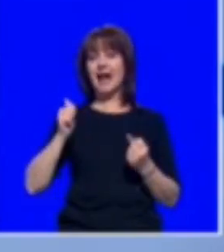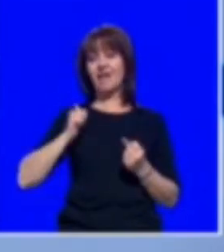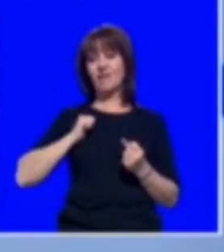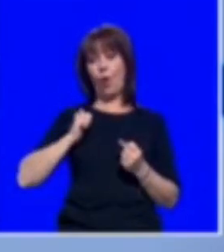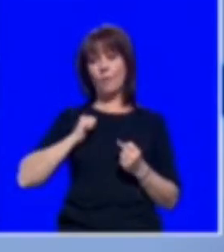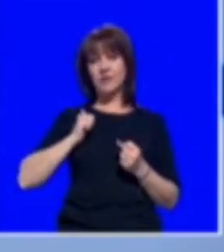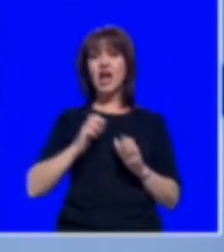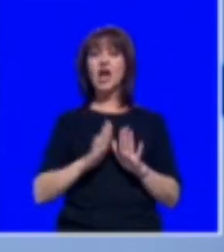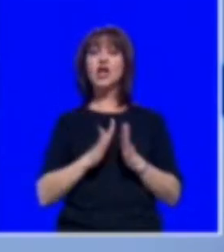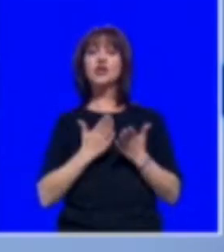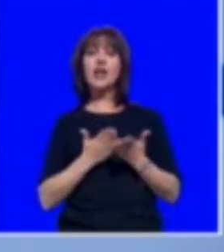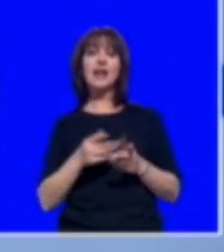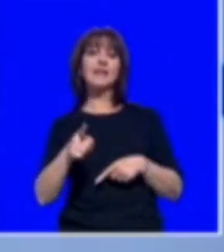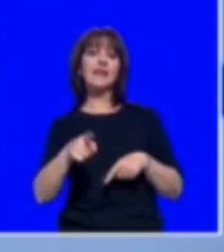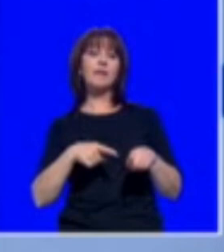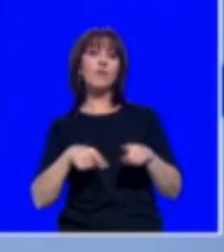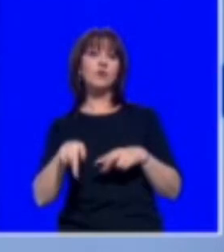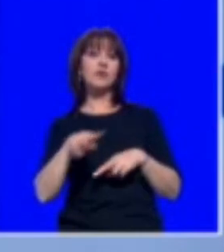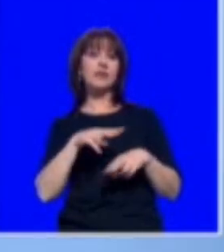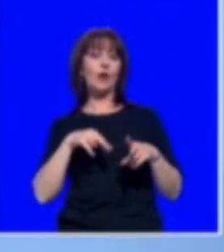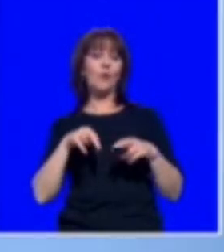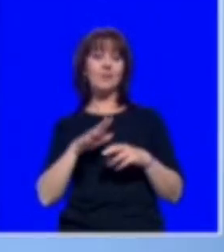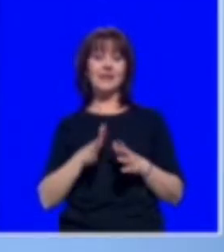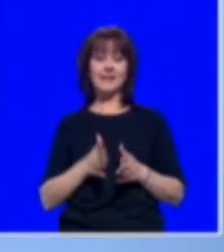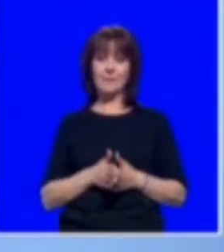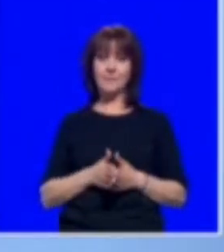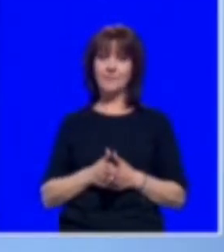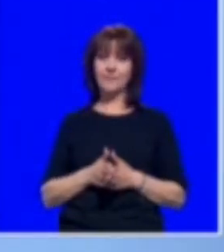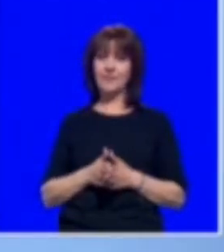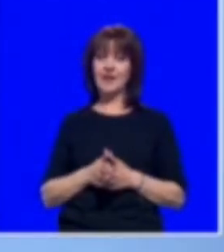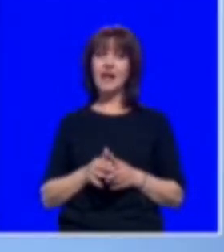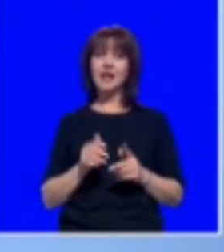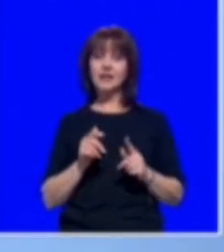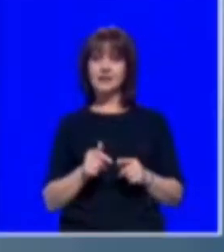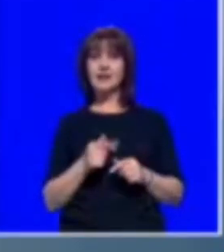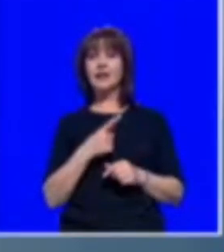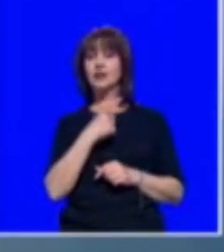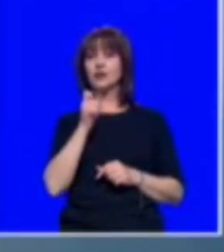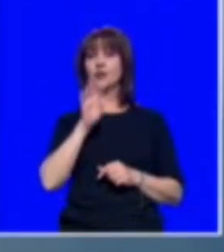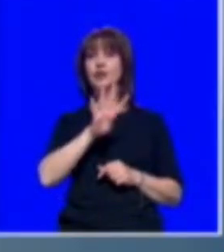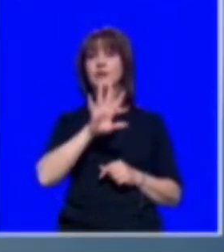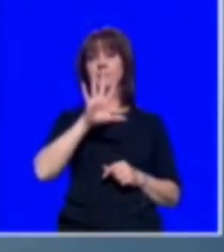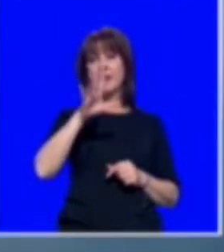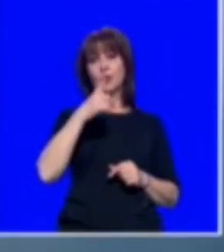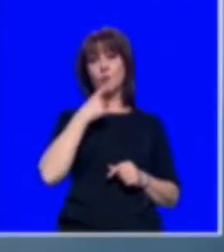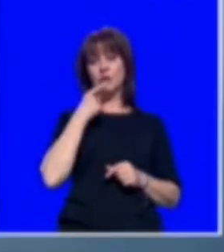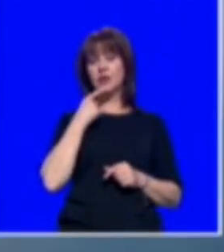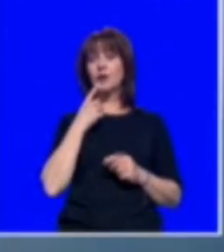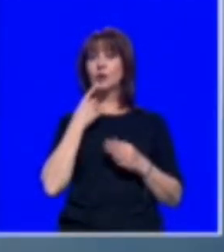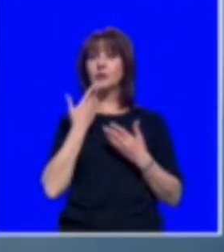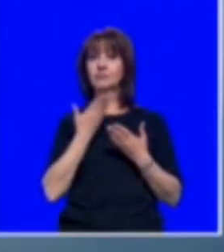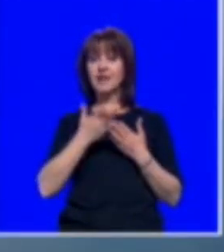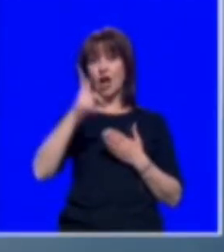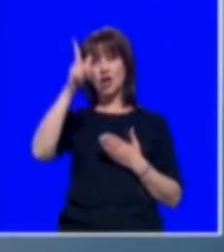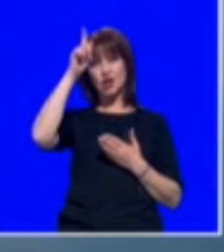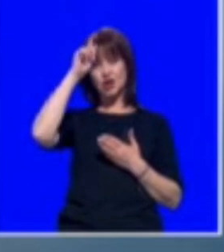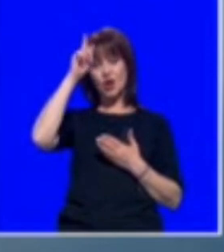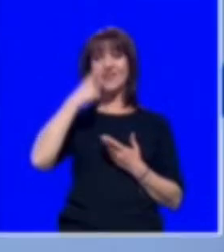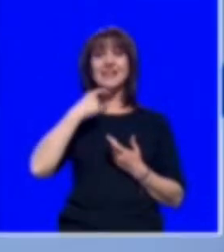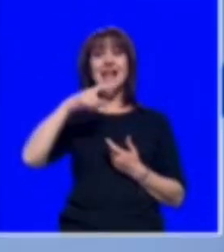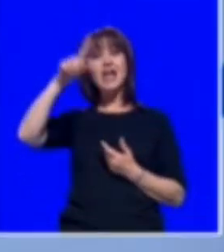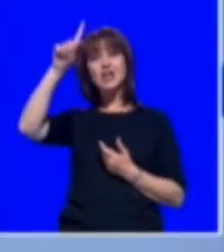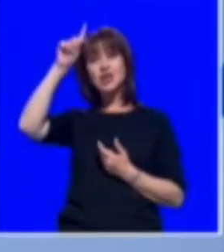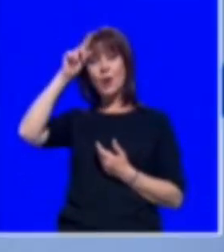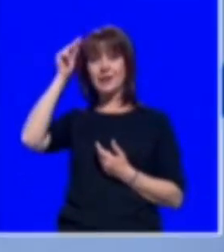член на Транспортната комисия в Столичния общински съвет. Здравейте! Здравейте! Сега отбелязваме 145 години от обявяването на София за столица на